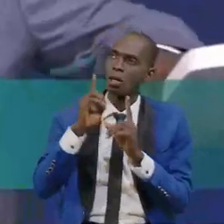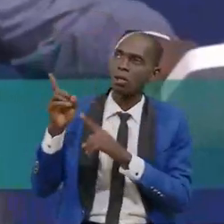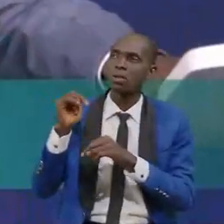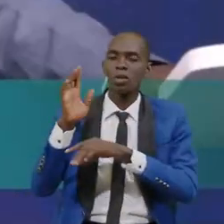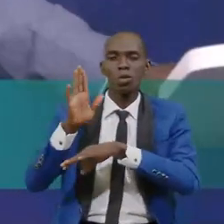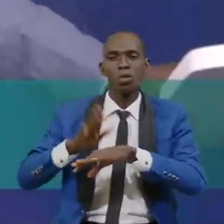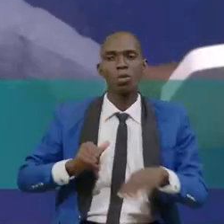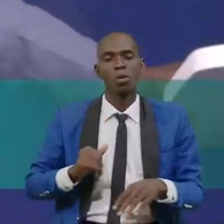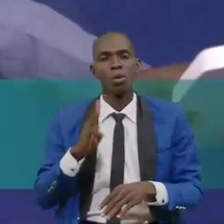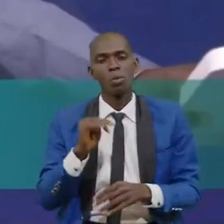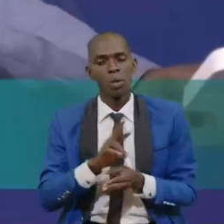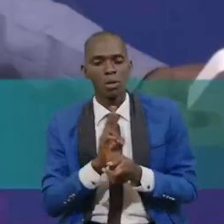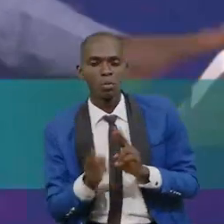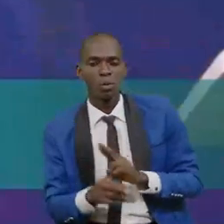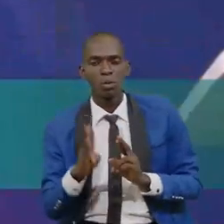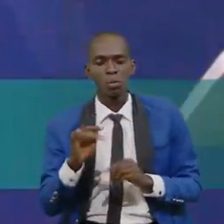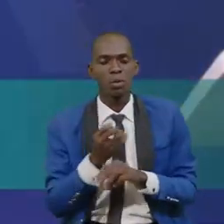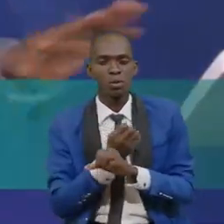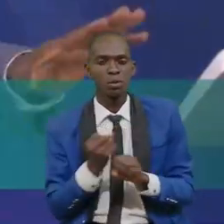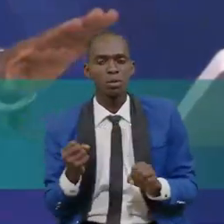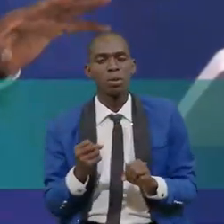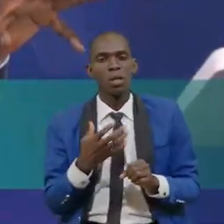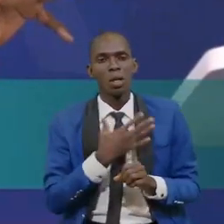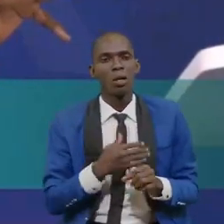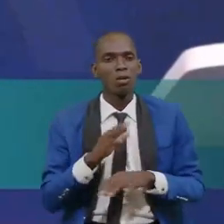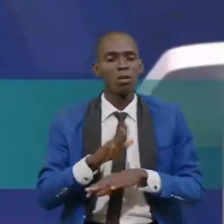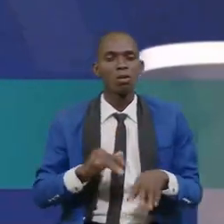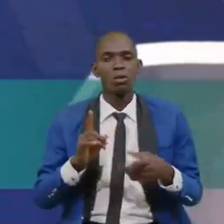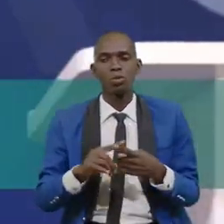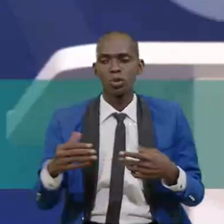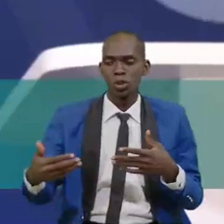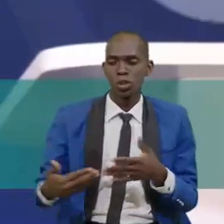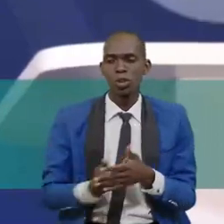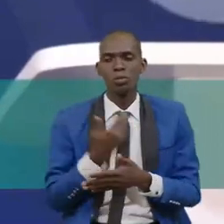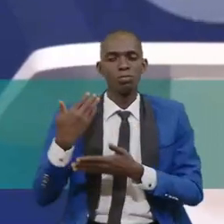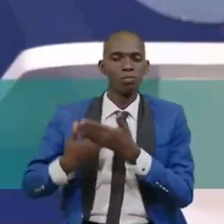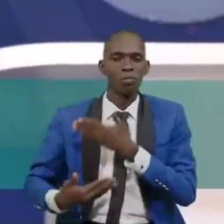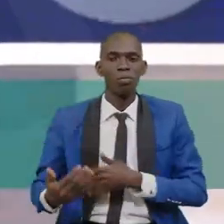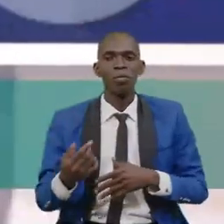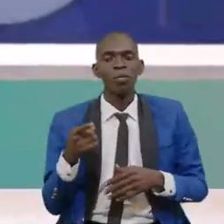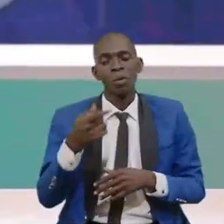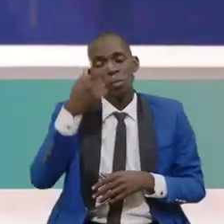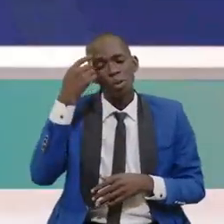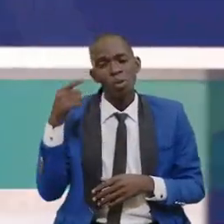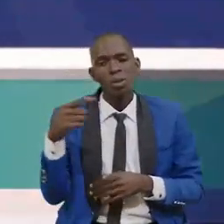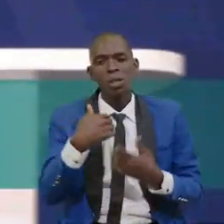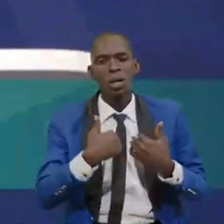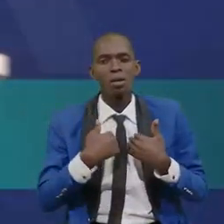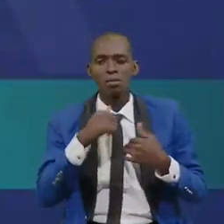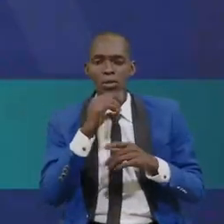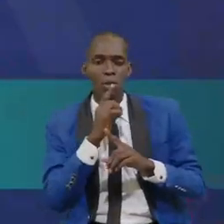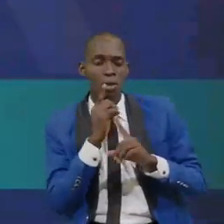repentance, l'appel à la justice et à la régénération. Et parce qu'ils n'ont pas répondu, ils ne sont pas encore